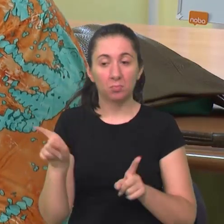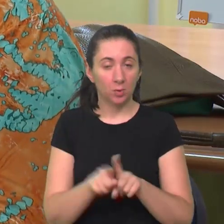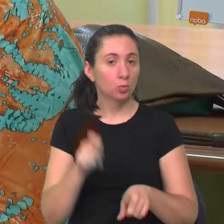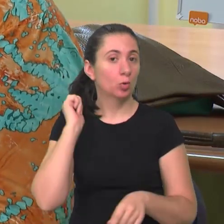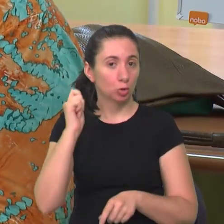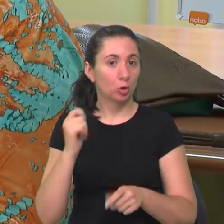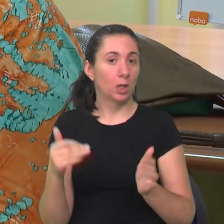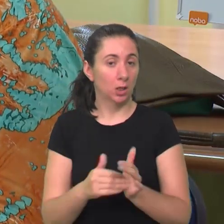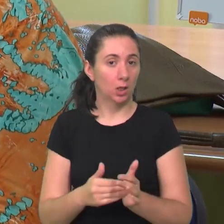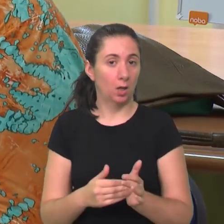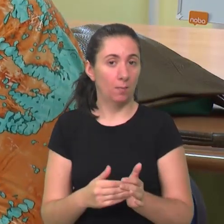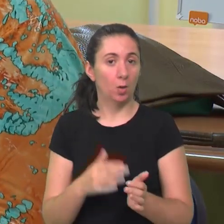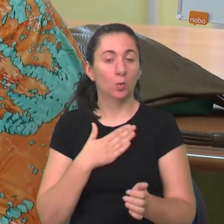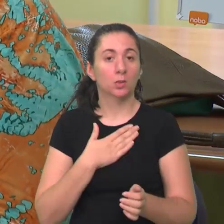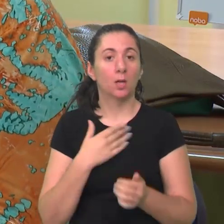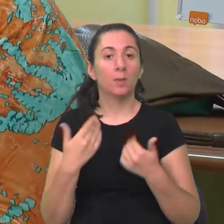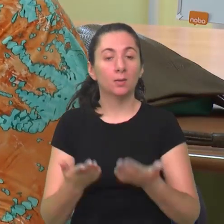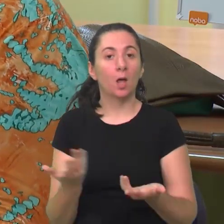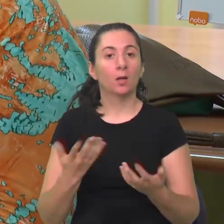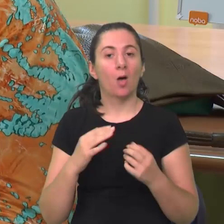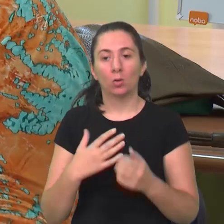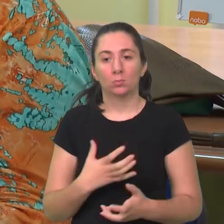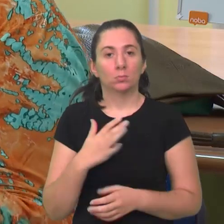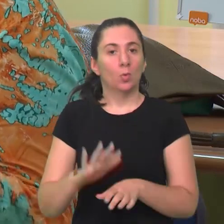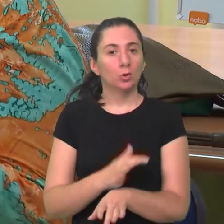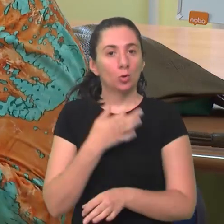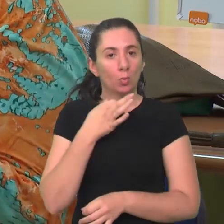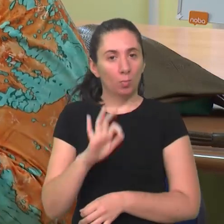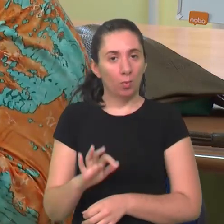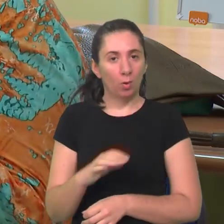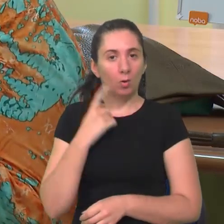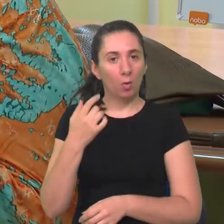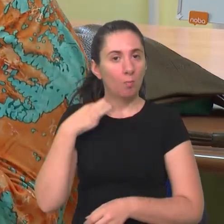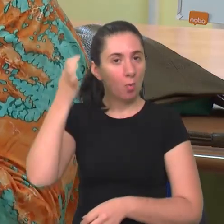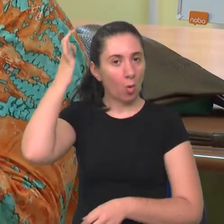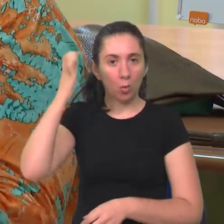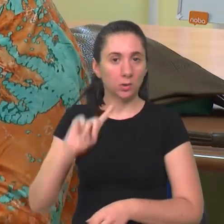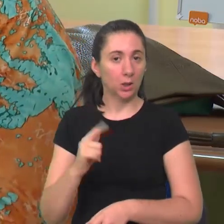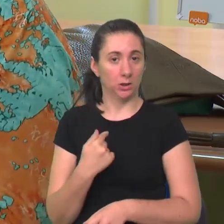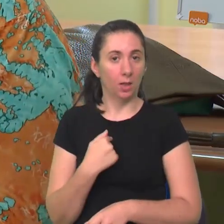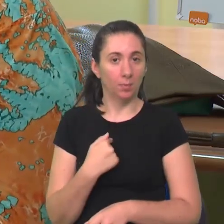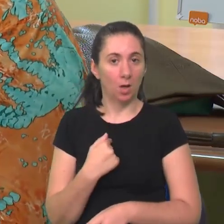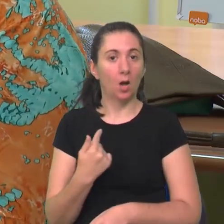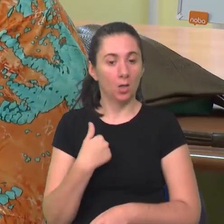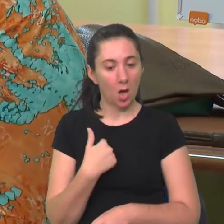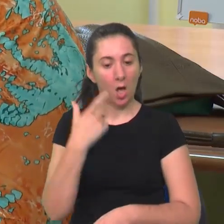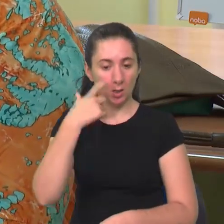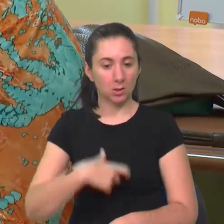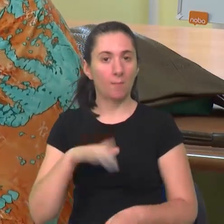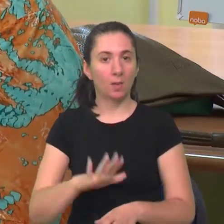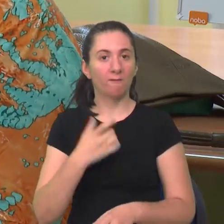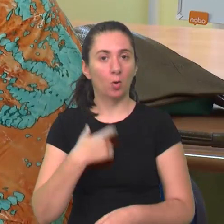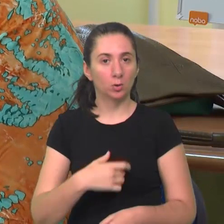žene trebaju sebi dati to samopouzdanje i reći, moja kosa nisam ja, ja sam ta i ta